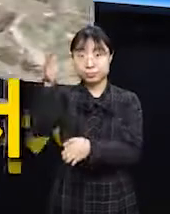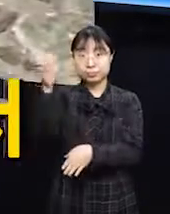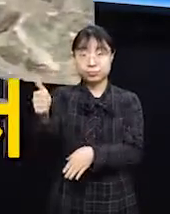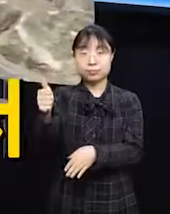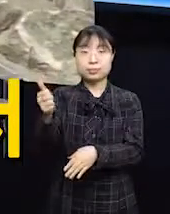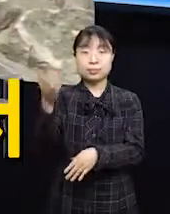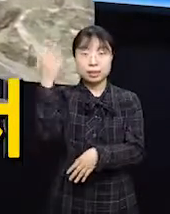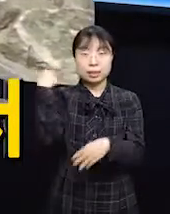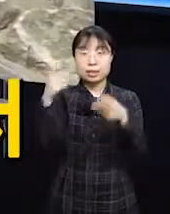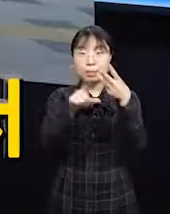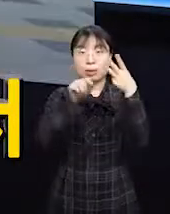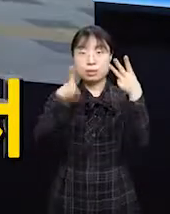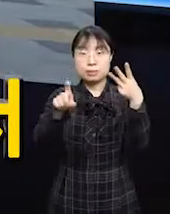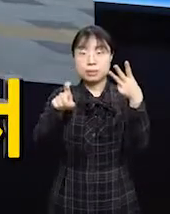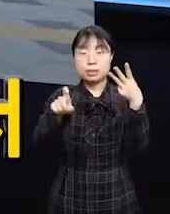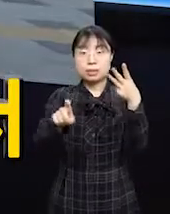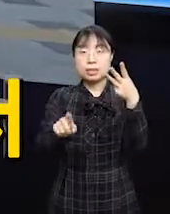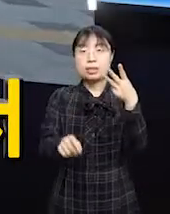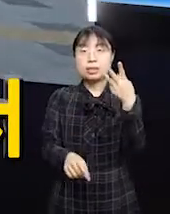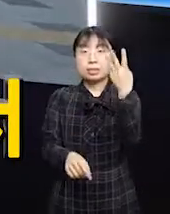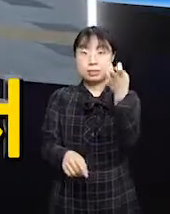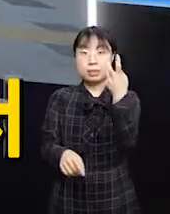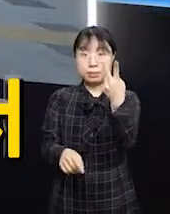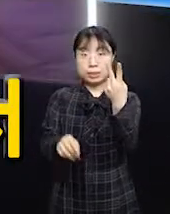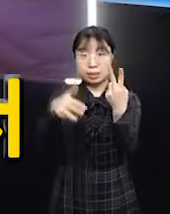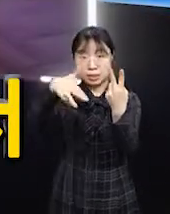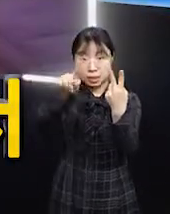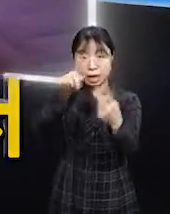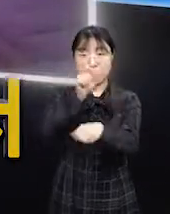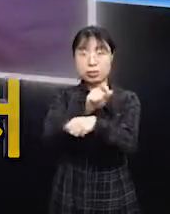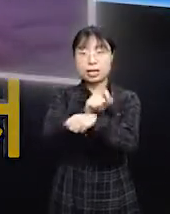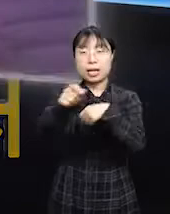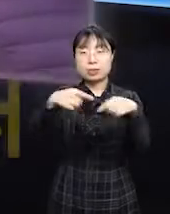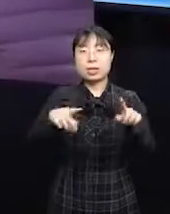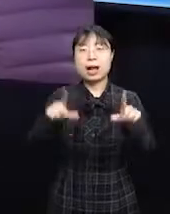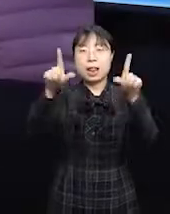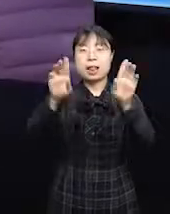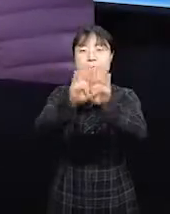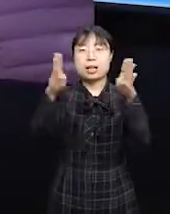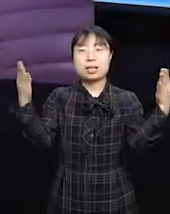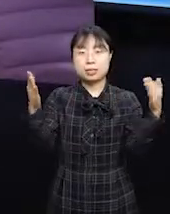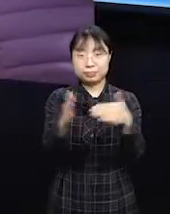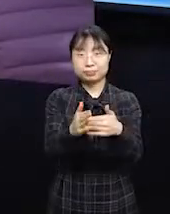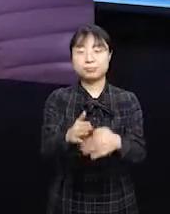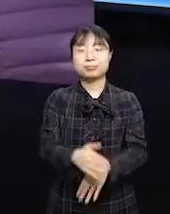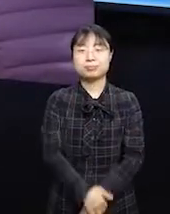의왕시장은 지난 3월 10일 제32차 현장 행정의 날을 실시했습니다.